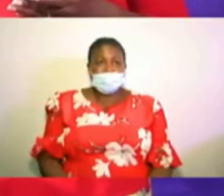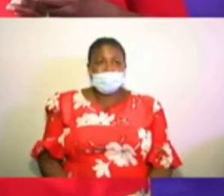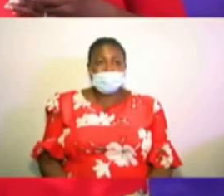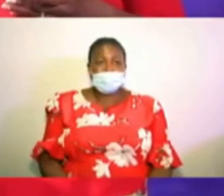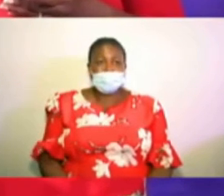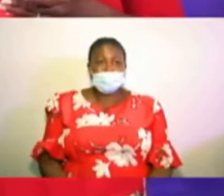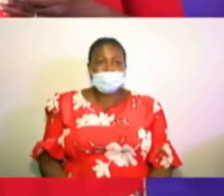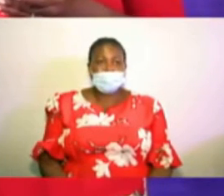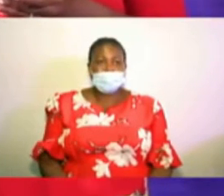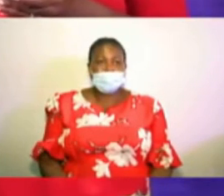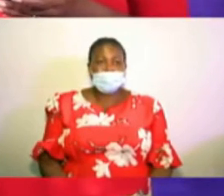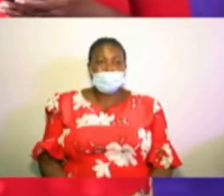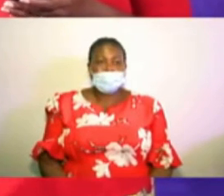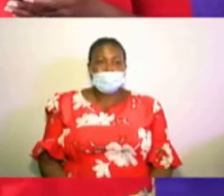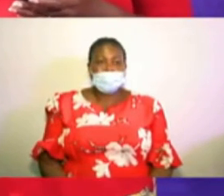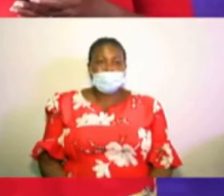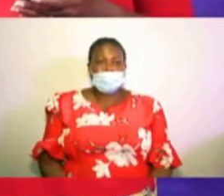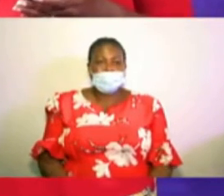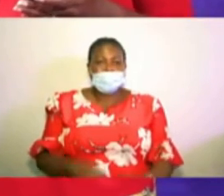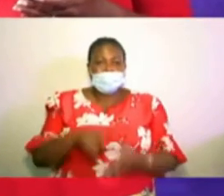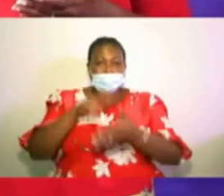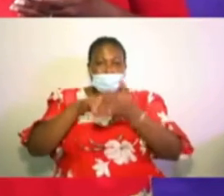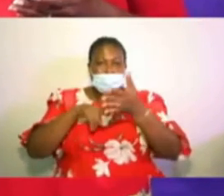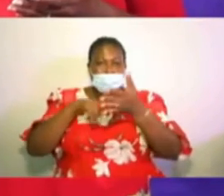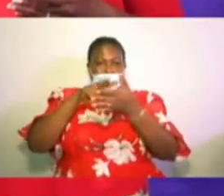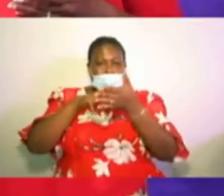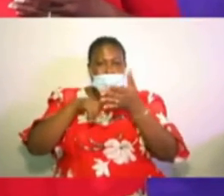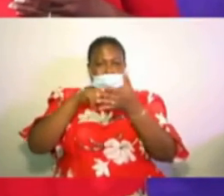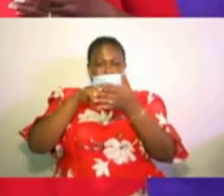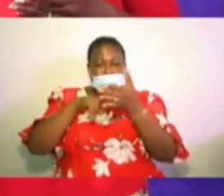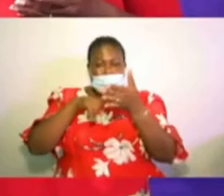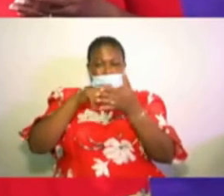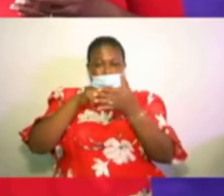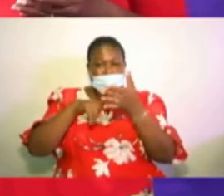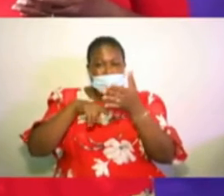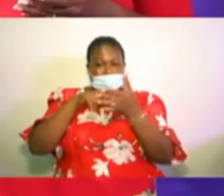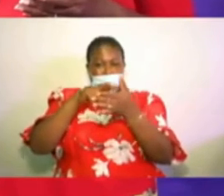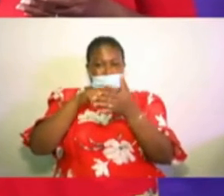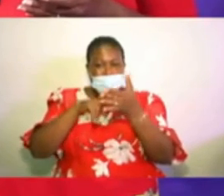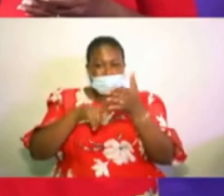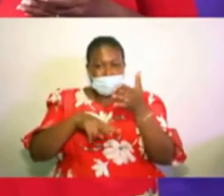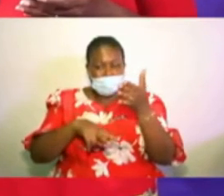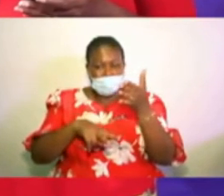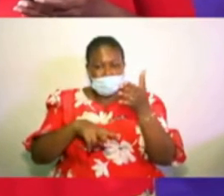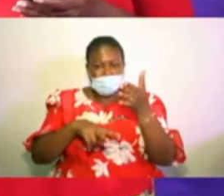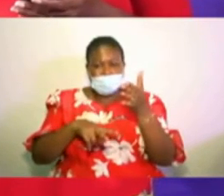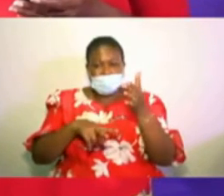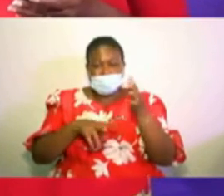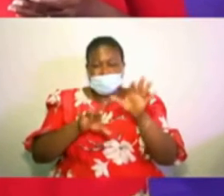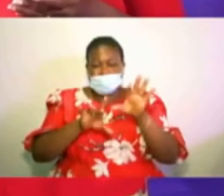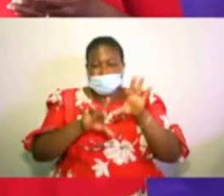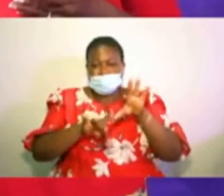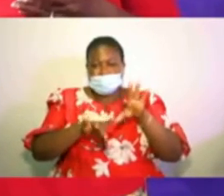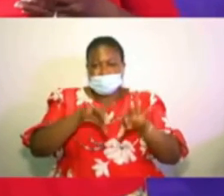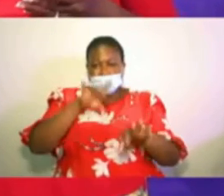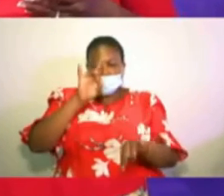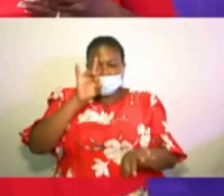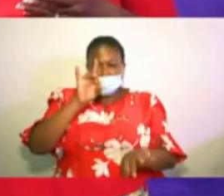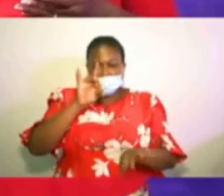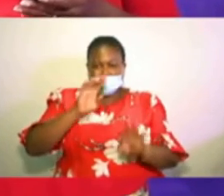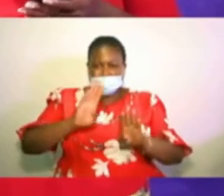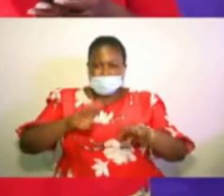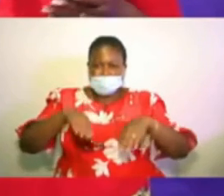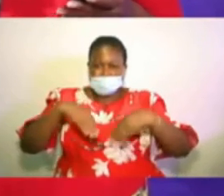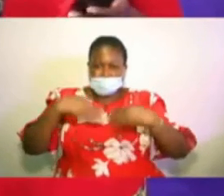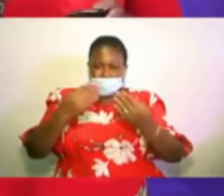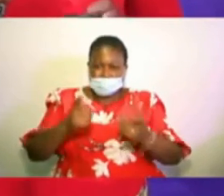63. And it says, the spirit gives life. The flesh counts